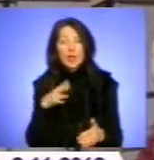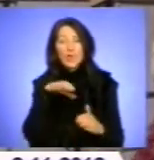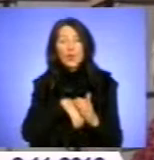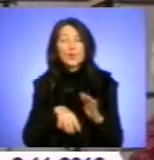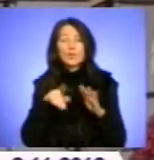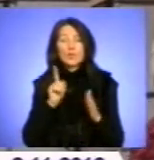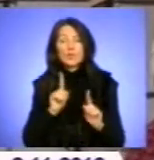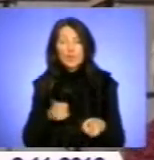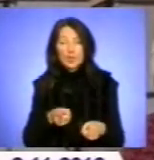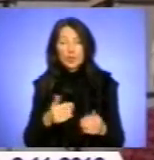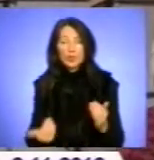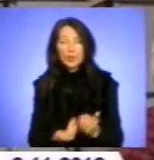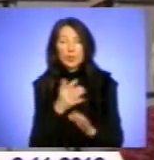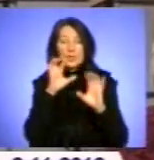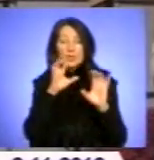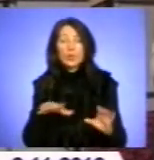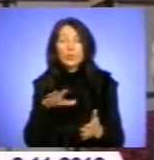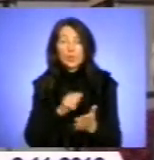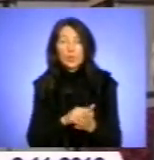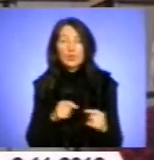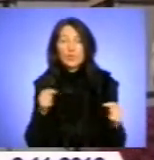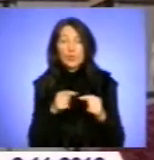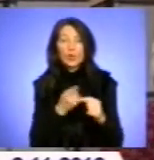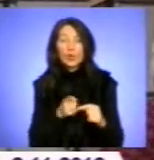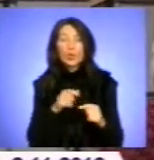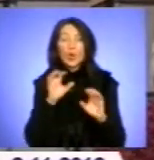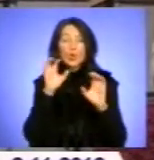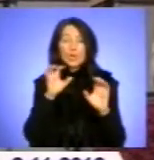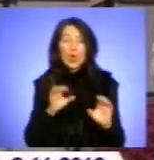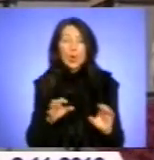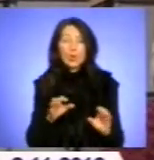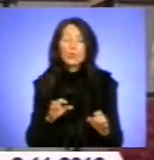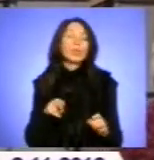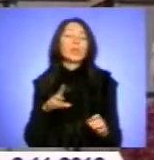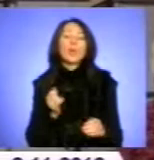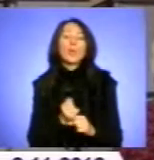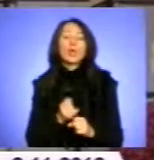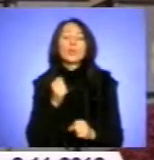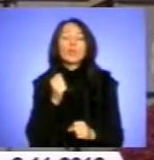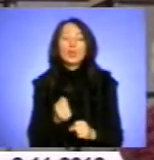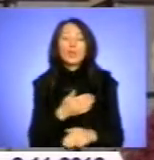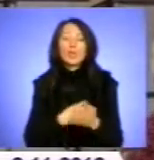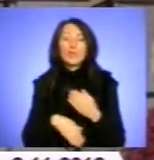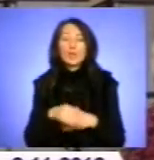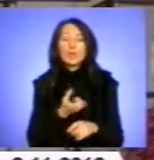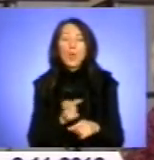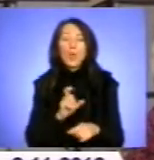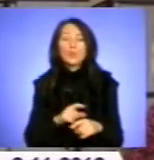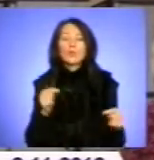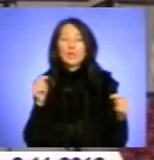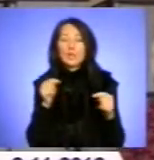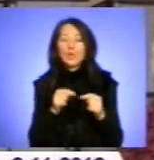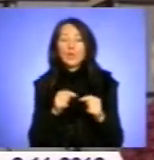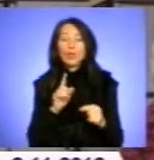дію новий закон про зайнятість, і відповідно до цього закону при працевлаштуванні інвалідів понад встановлену